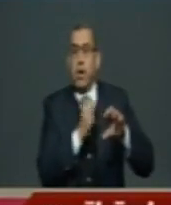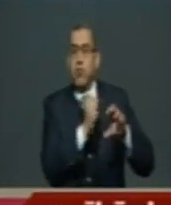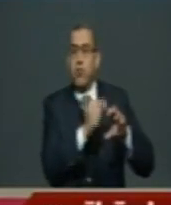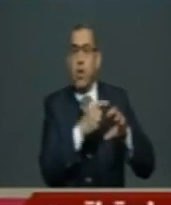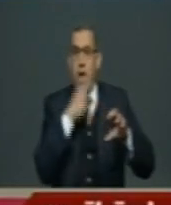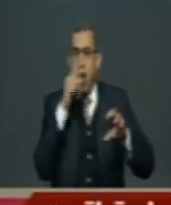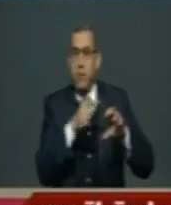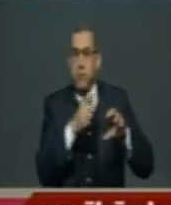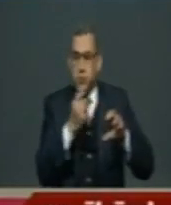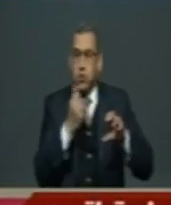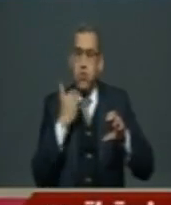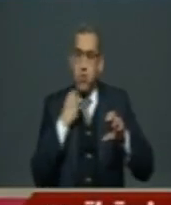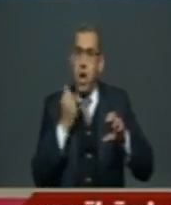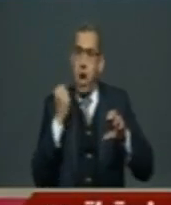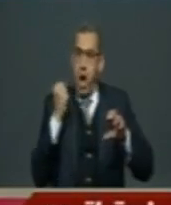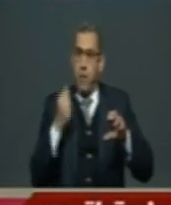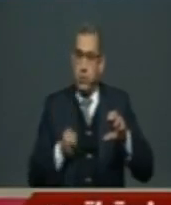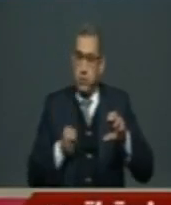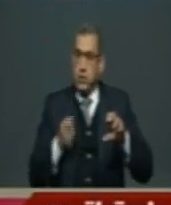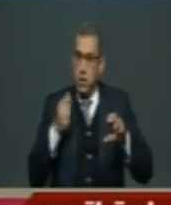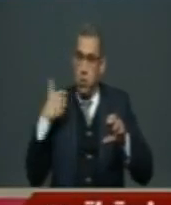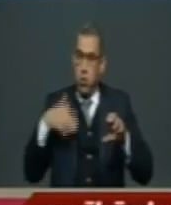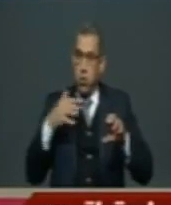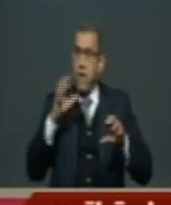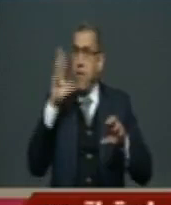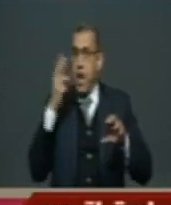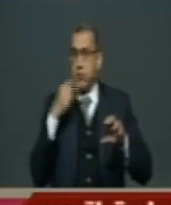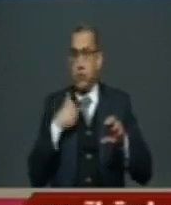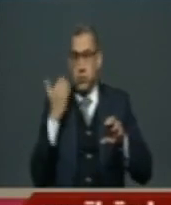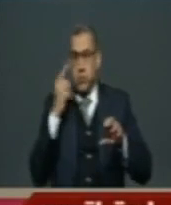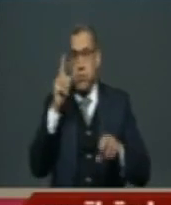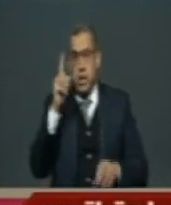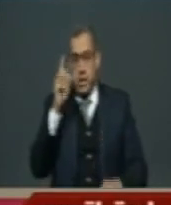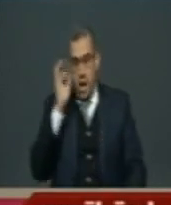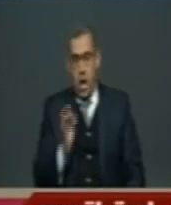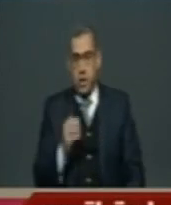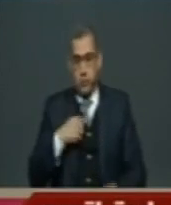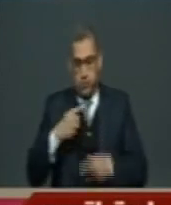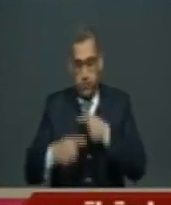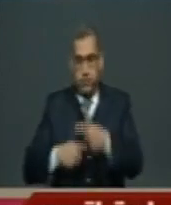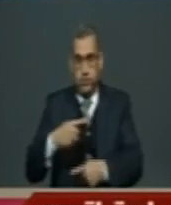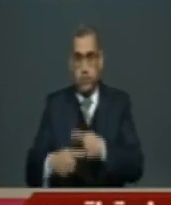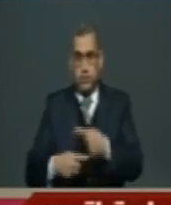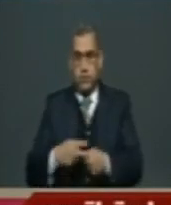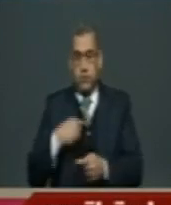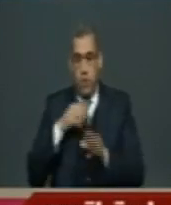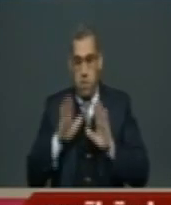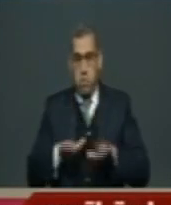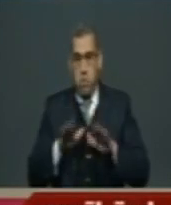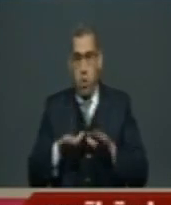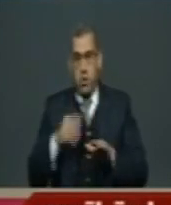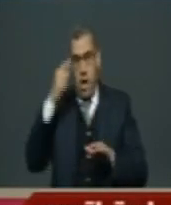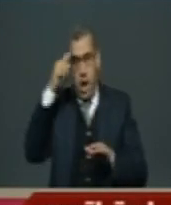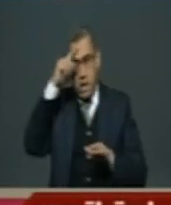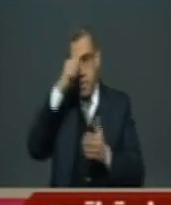جدا في ظل اللي احنا بنشوفه في العالم كله، لكن لا بأس احنا مستمرين على موقفنا رغم الظروف الاقتصادية